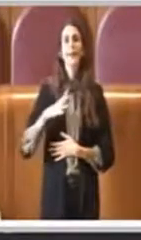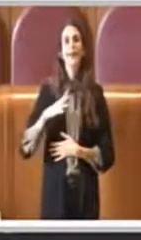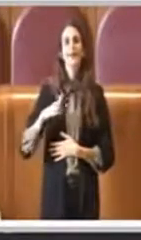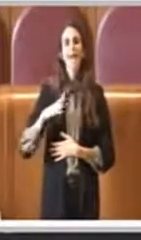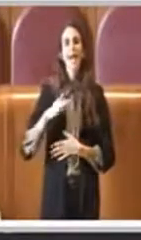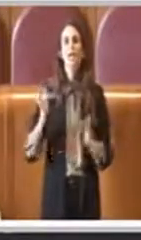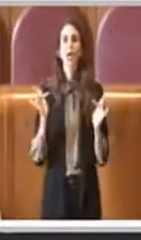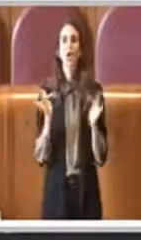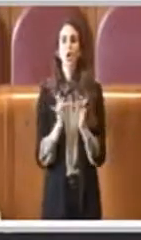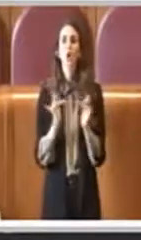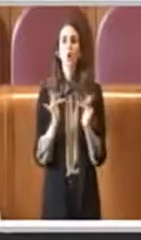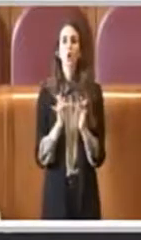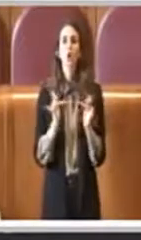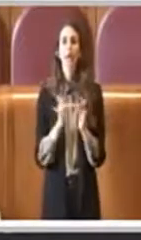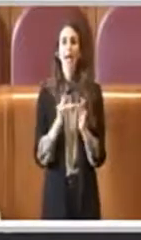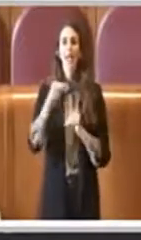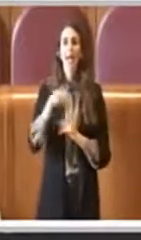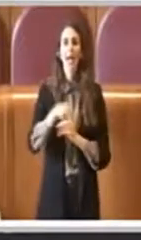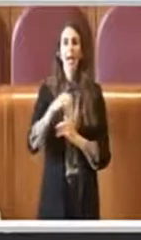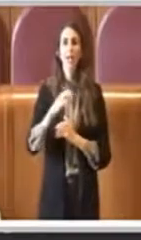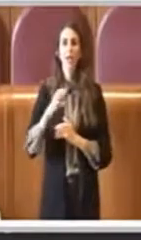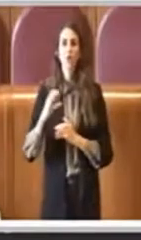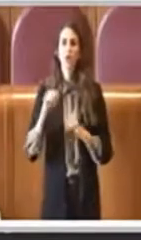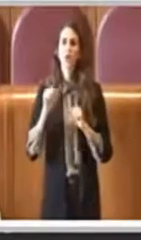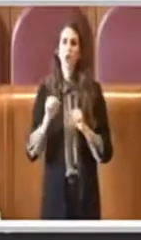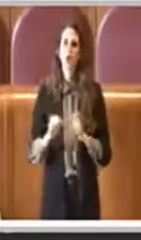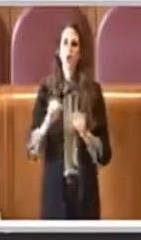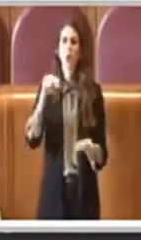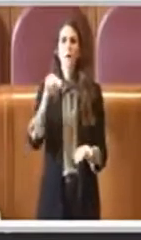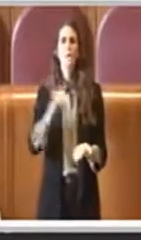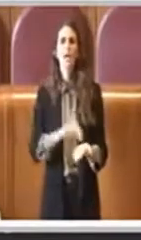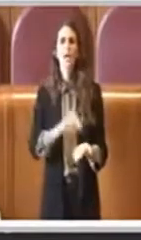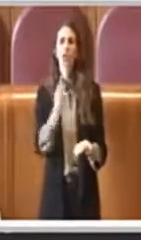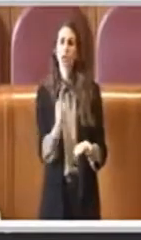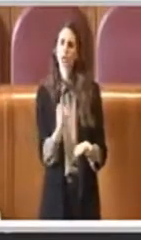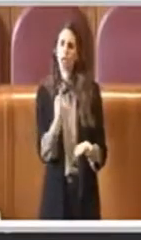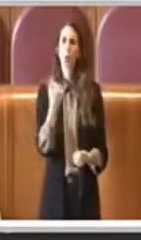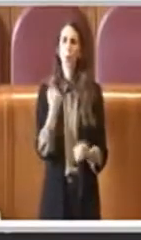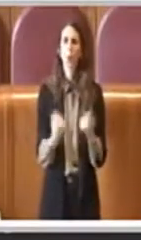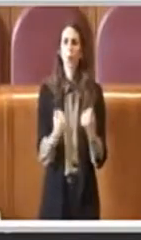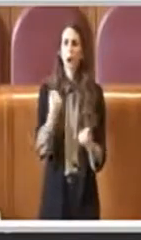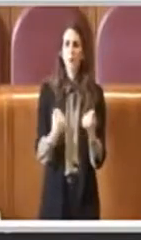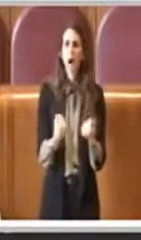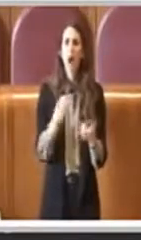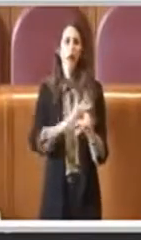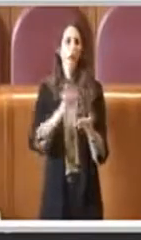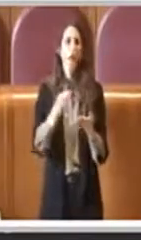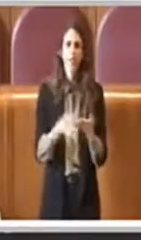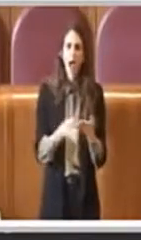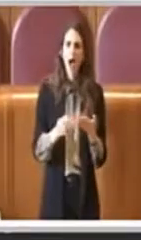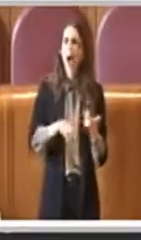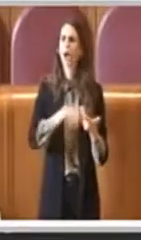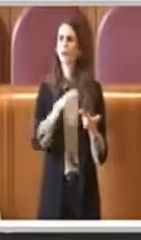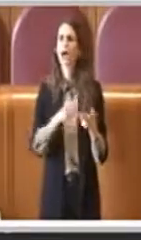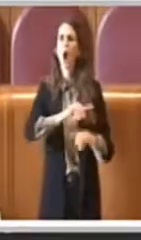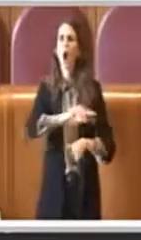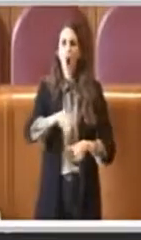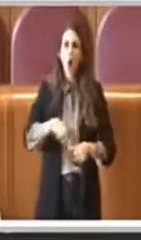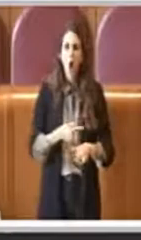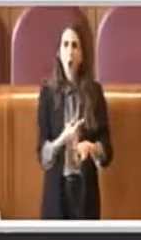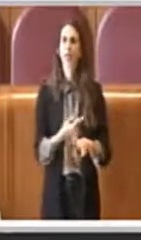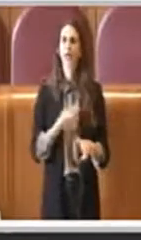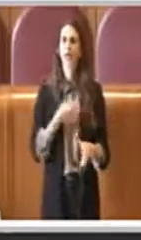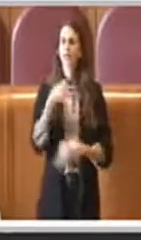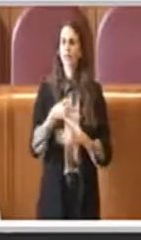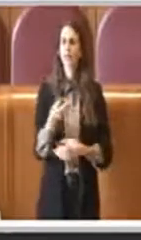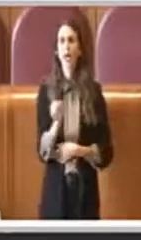il noleggiatore e prenota una determinata corsa in un determinato giorno ad una determinata ora. Non è quindi indifferenziato